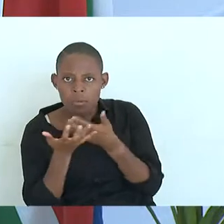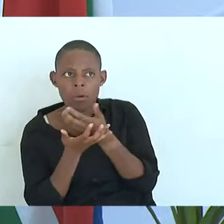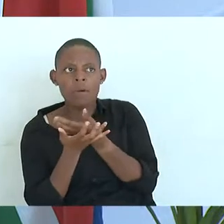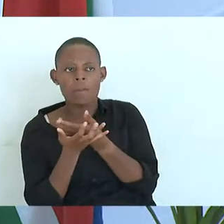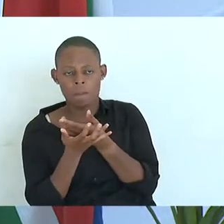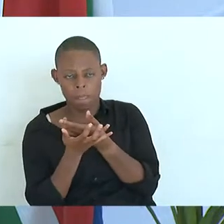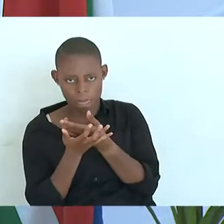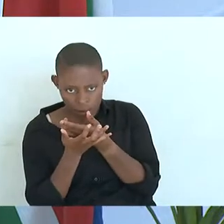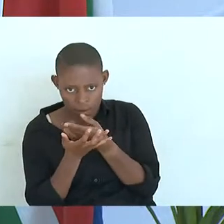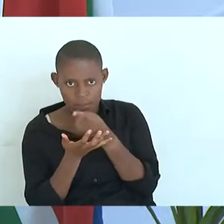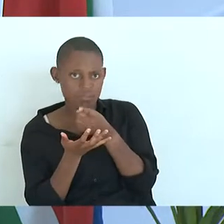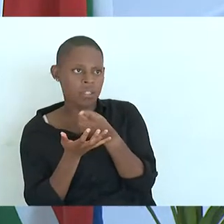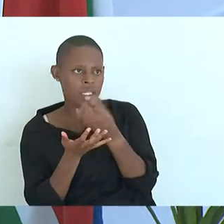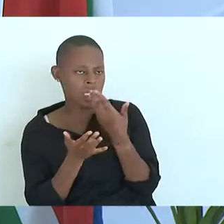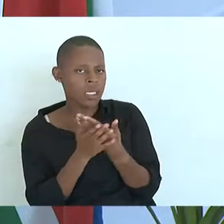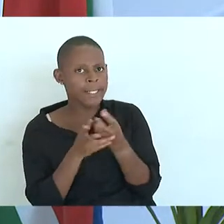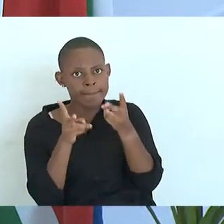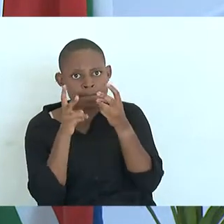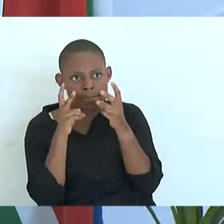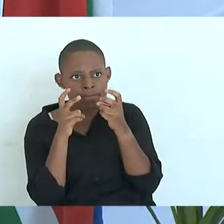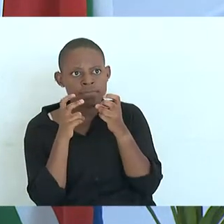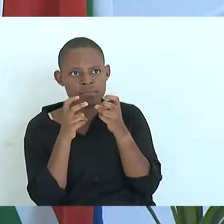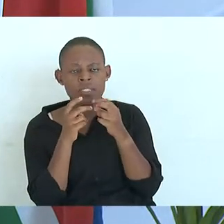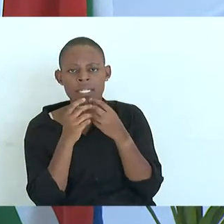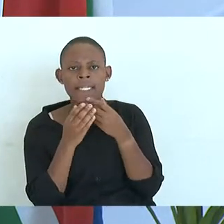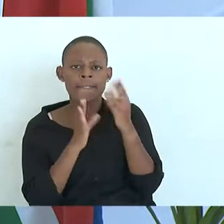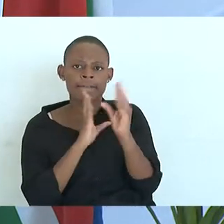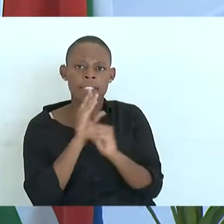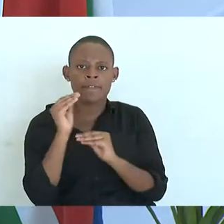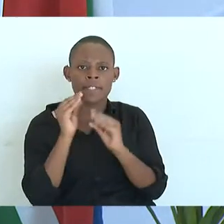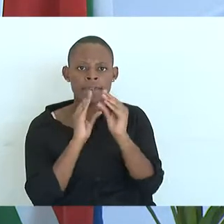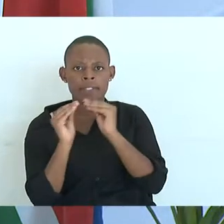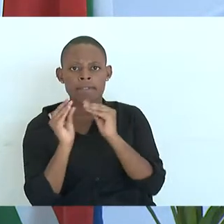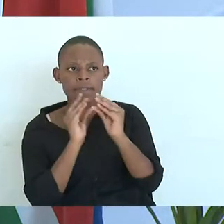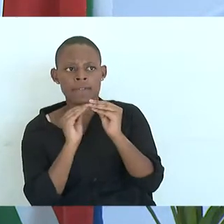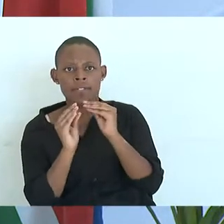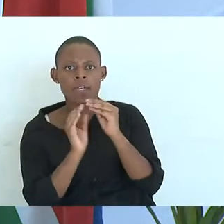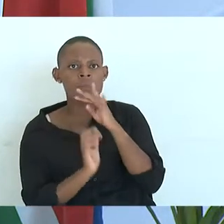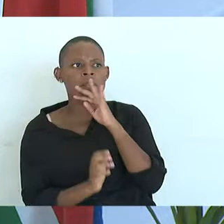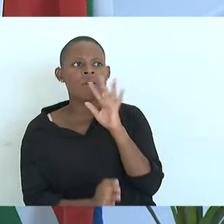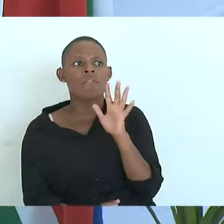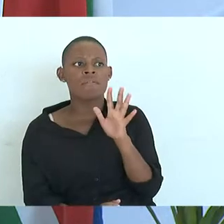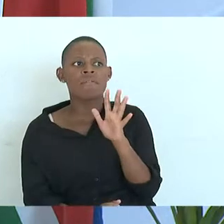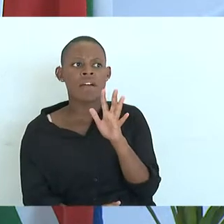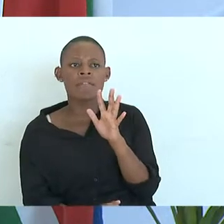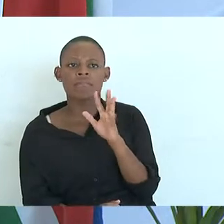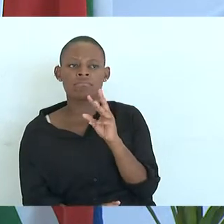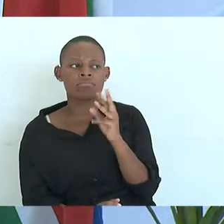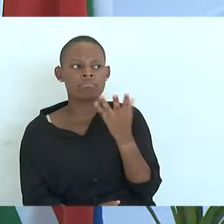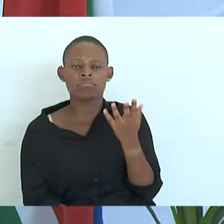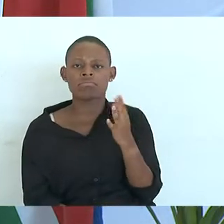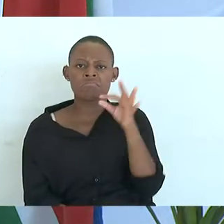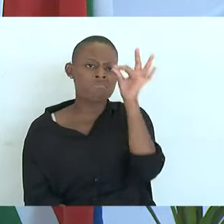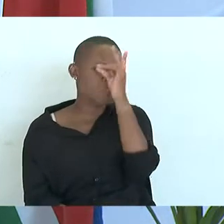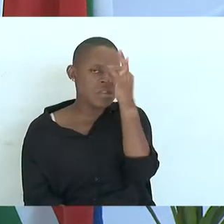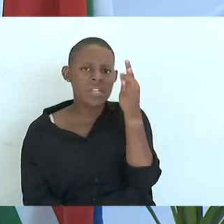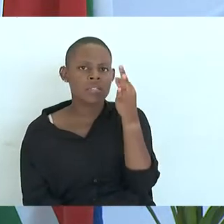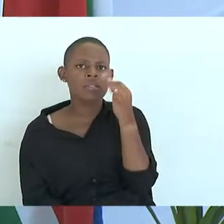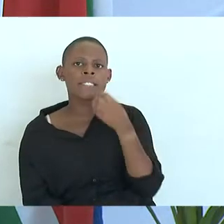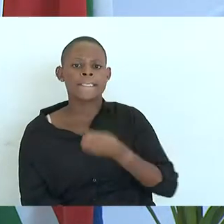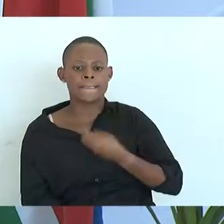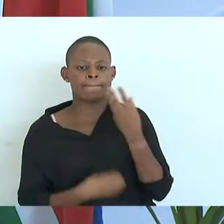lapho ithuba lokuthi ubuze umbuzo owodwa. Yanikwa nje mhlawumbe 5 minutes ubeke konke. So